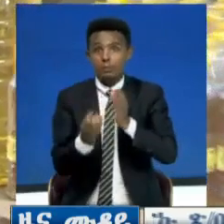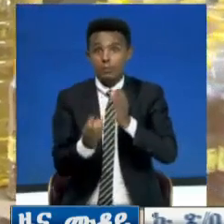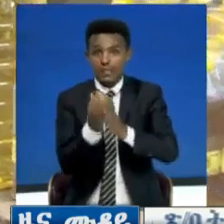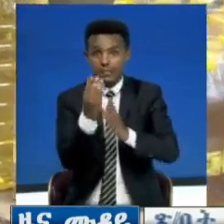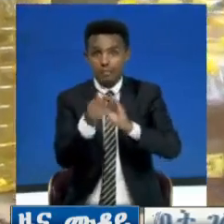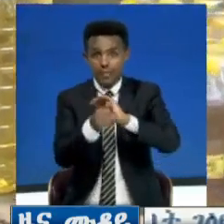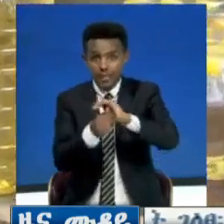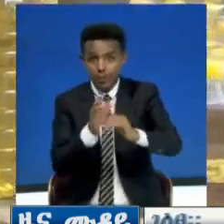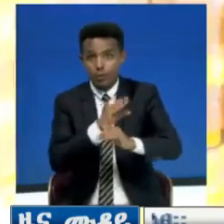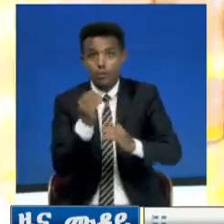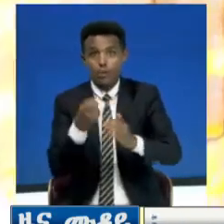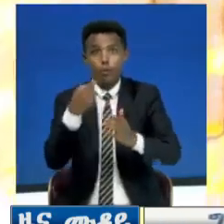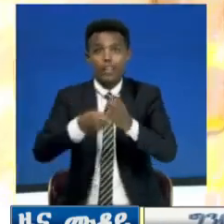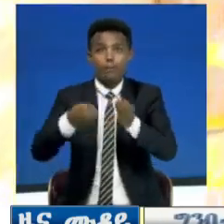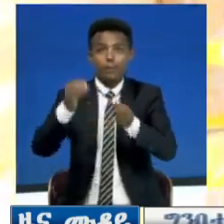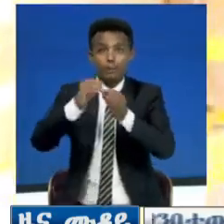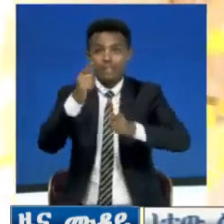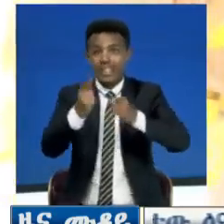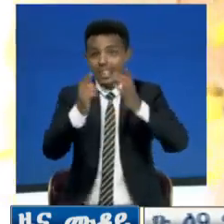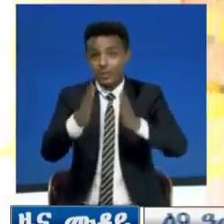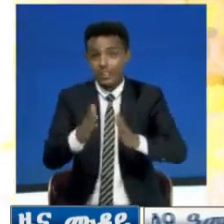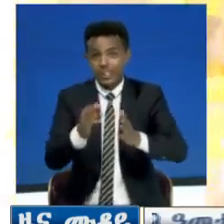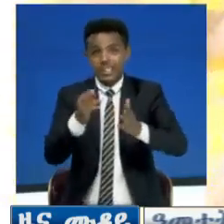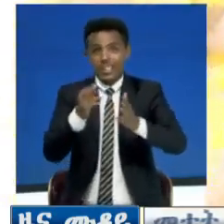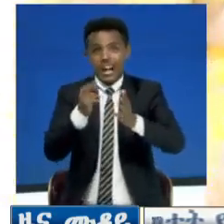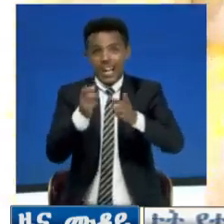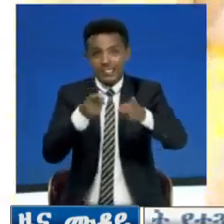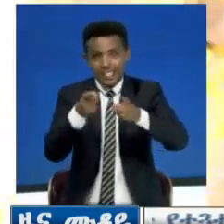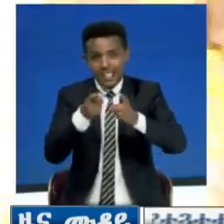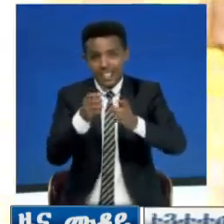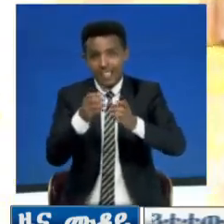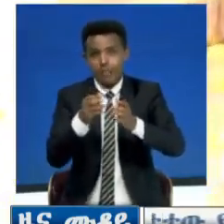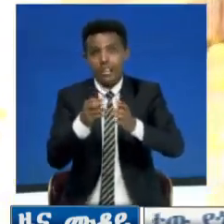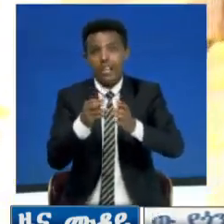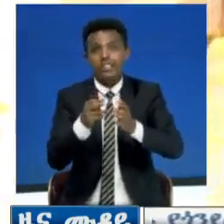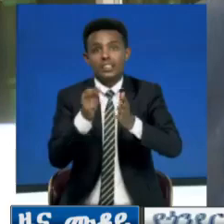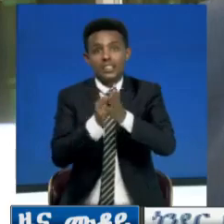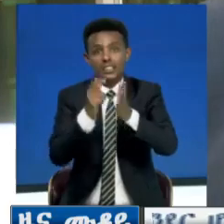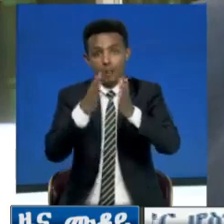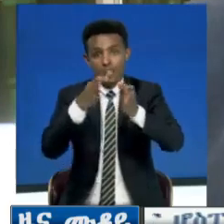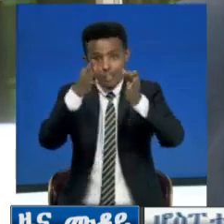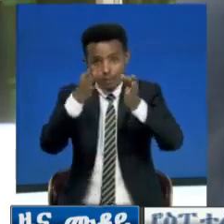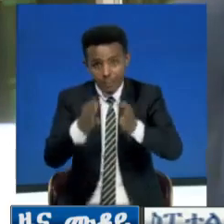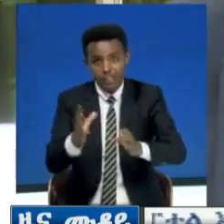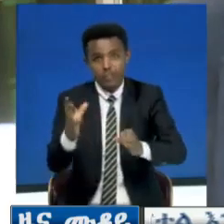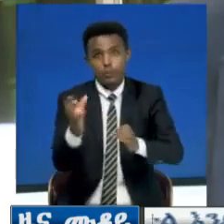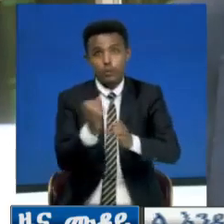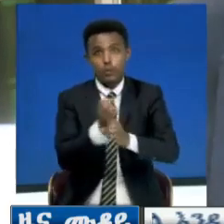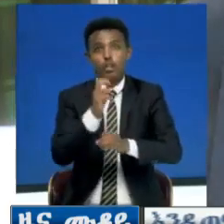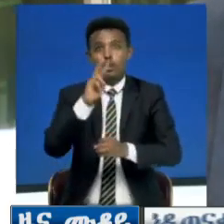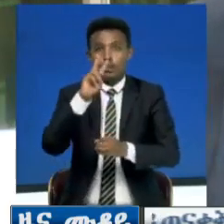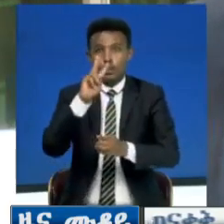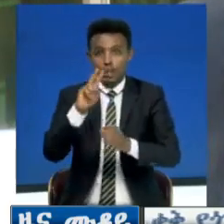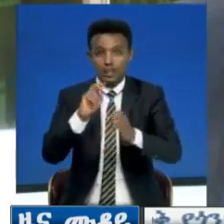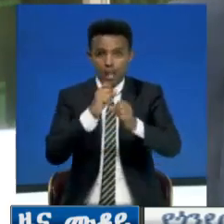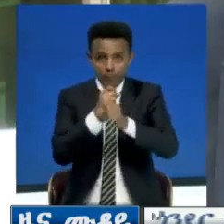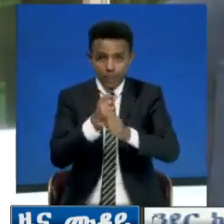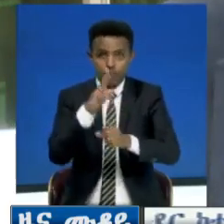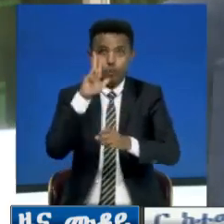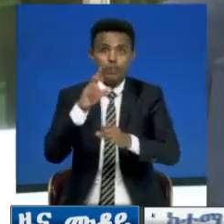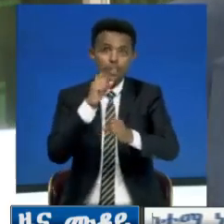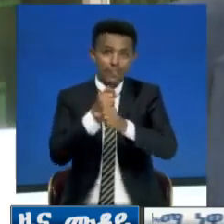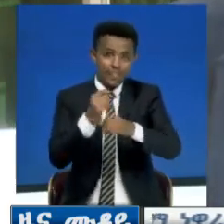በጨመሩ ነጋዴዎች ላይ አስተዳደራዊና ህጋዊ እርምጃ ተወስዷል ብለዋል። እስከ 2 አመት እስከ 3 አመት